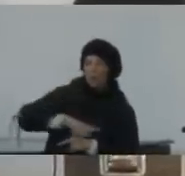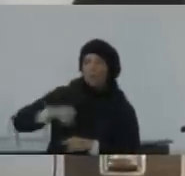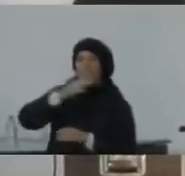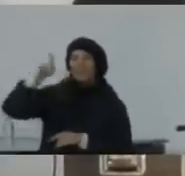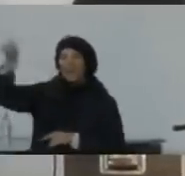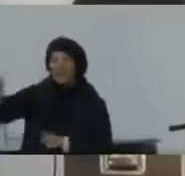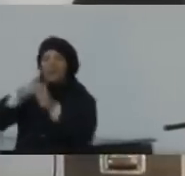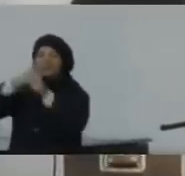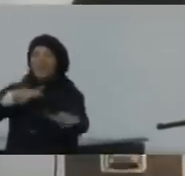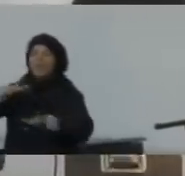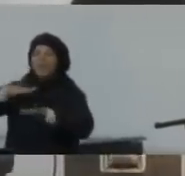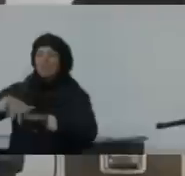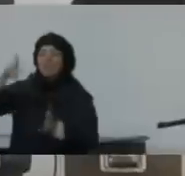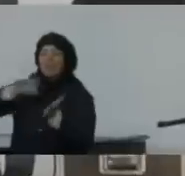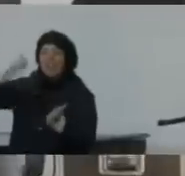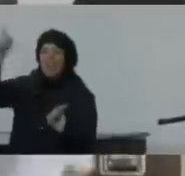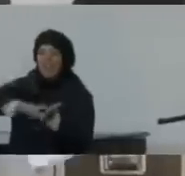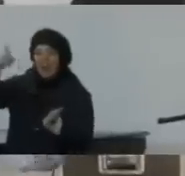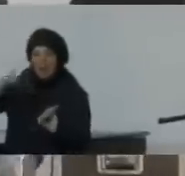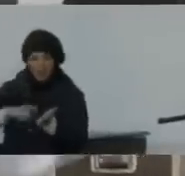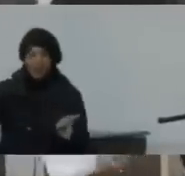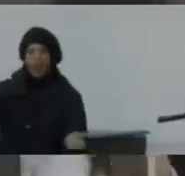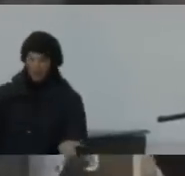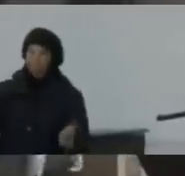lui è grillino, è vero. Vi ricordate